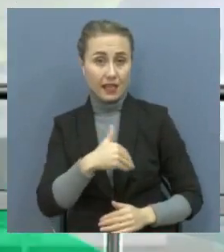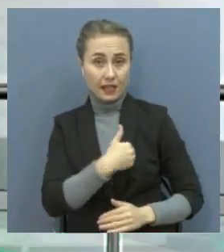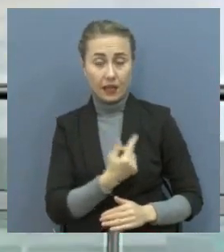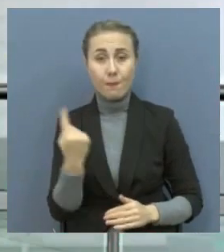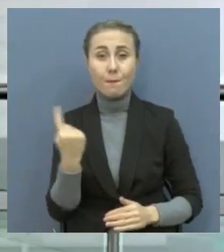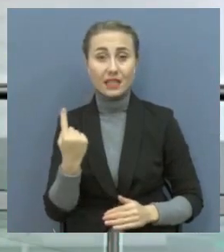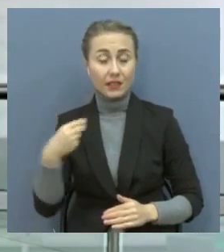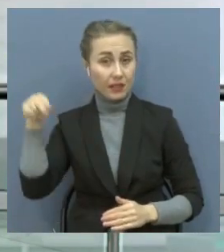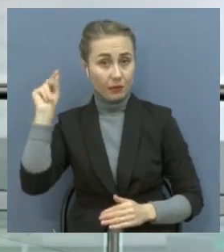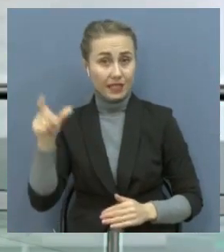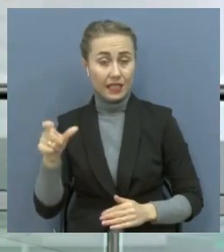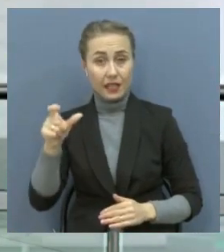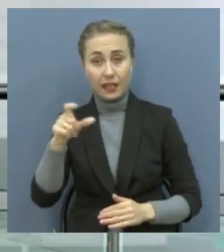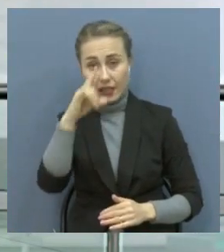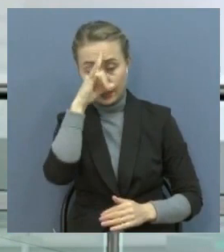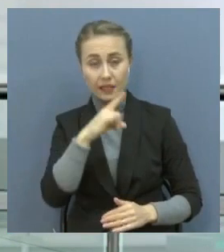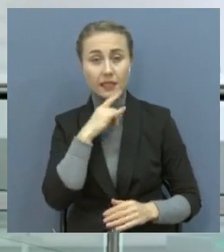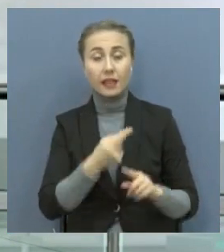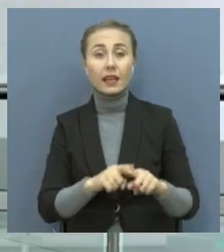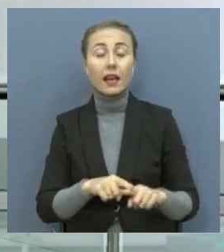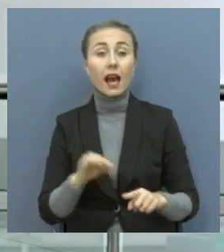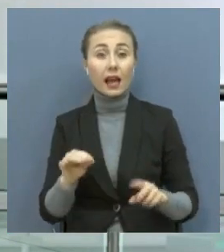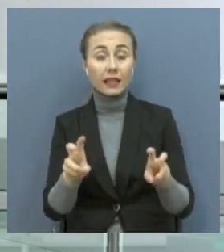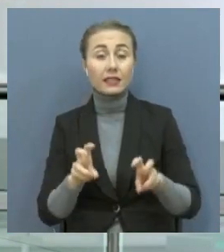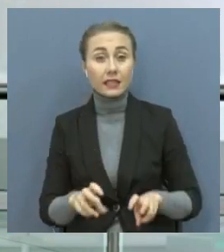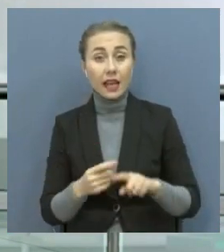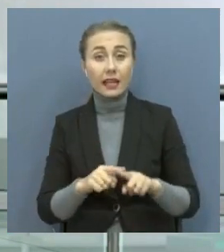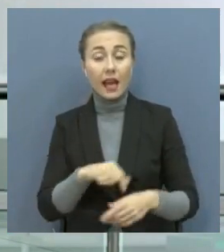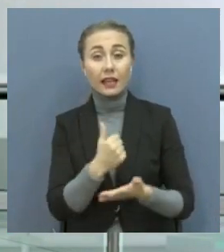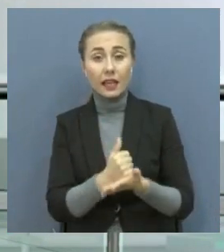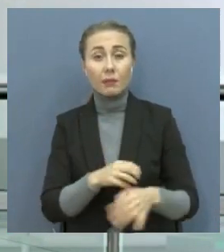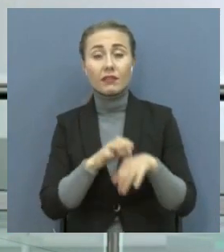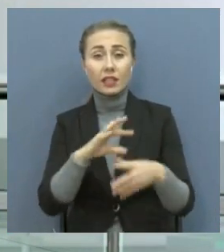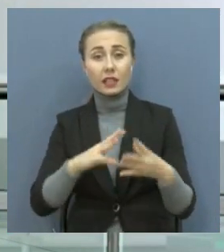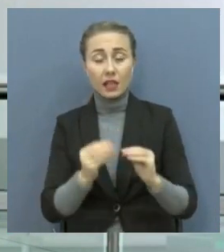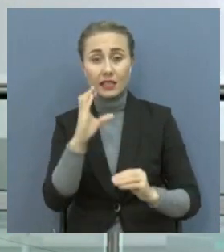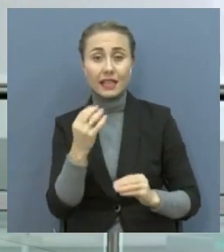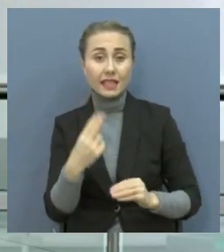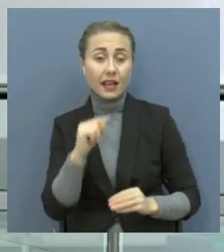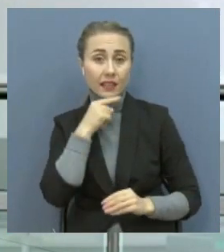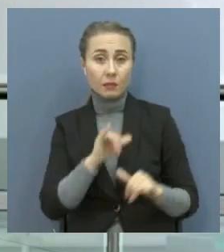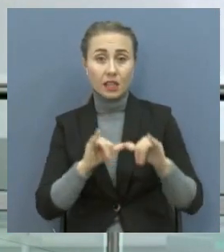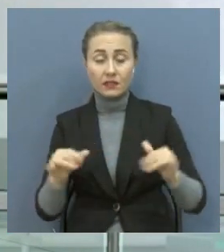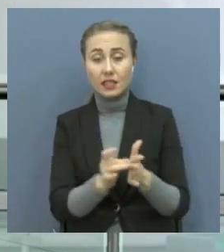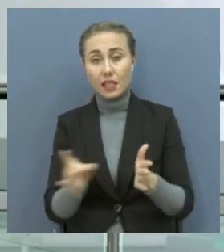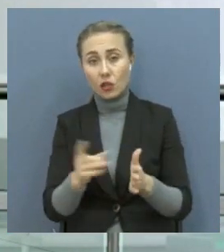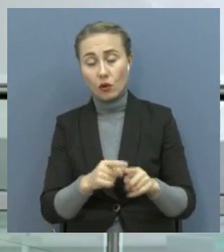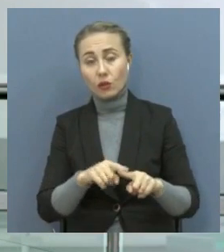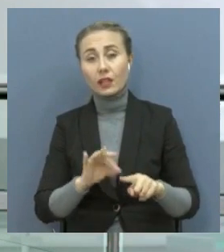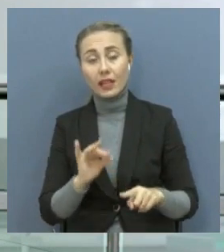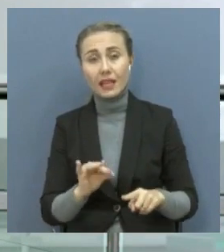инициатив первого президента Казахстана. А на заседании акимата подведены итоги социально-экономического развития региона,